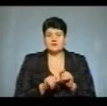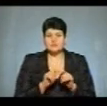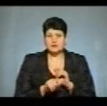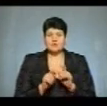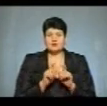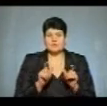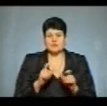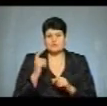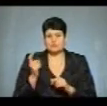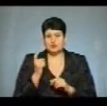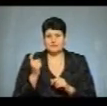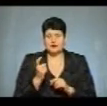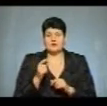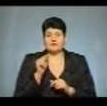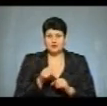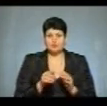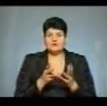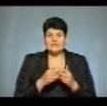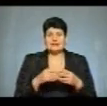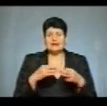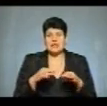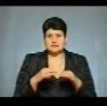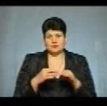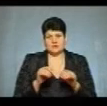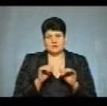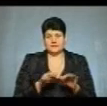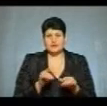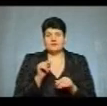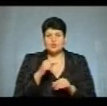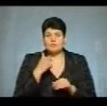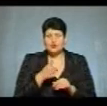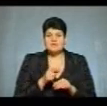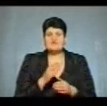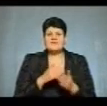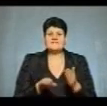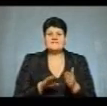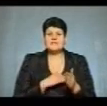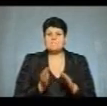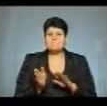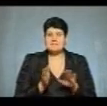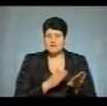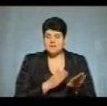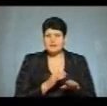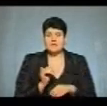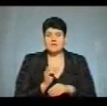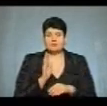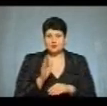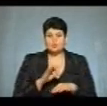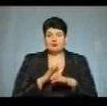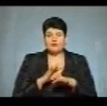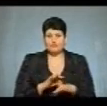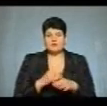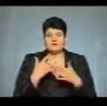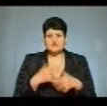суб'єктів господарювання, в тому числі транспортних організацій. В цьому році він відмінений і будуть проводитись